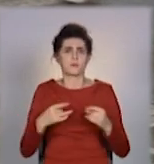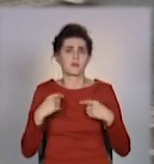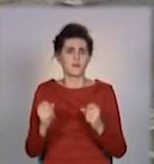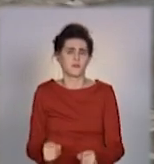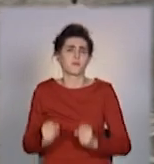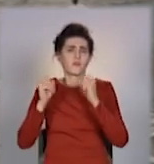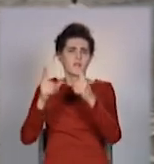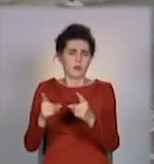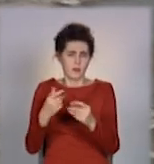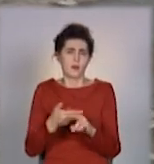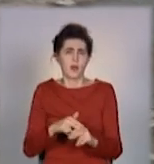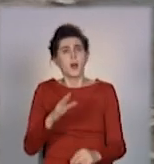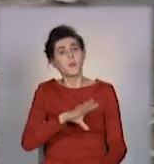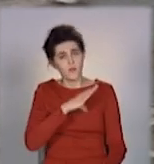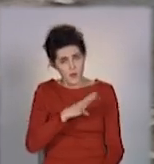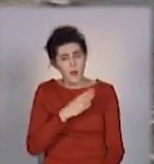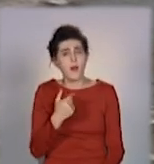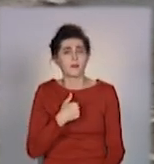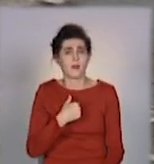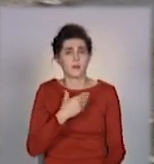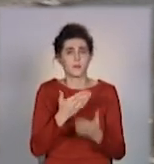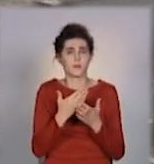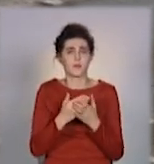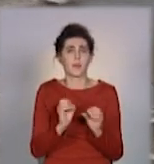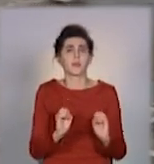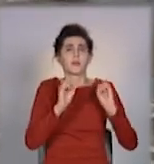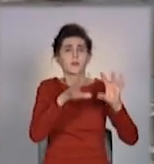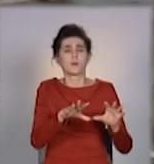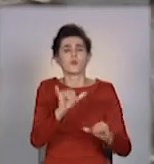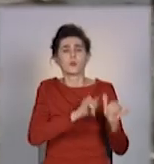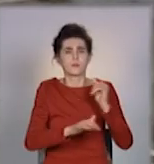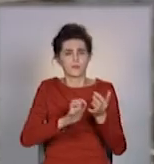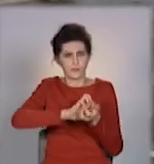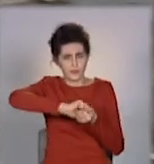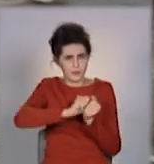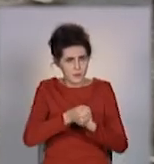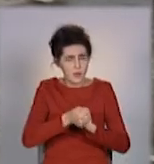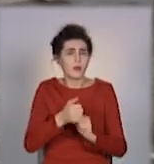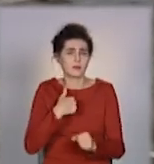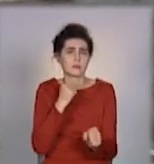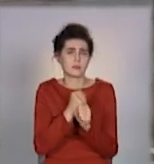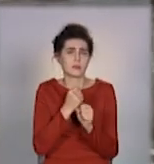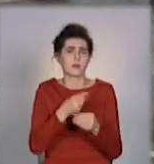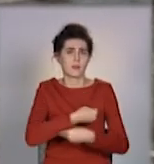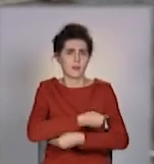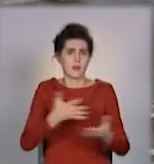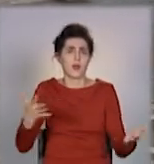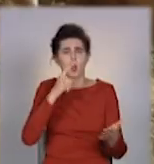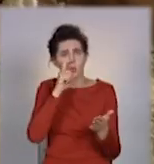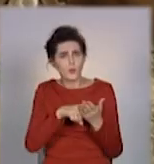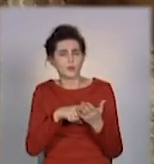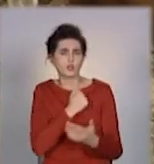уже снимали все украшения с елочки, мы эту елочку отдавали хозяйству. Мы ее перемалывали, вот, и либо курям, либо гусям